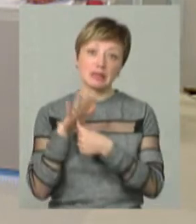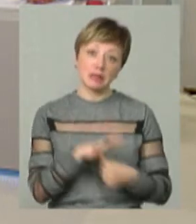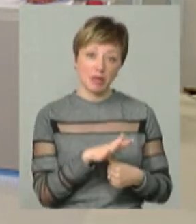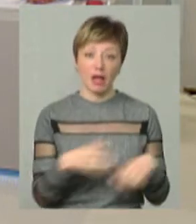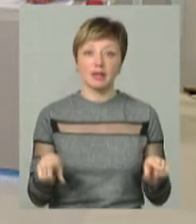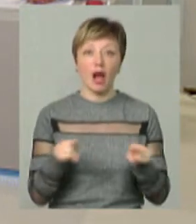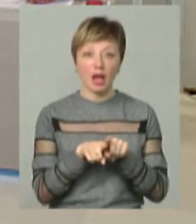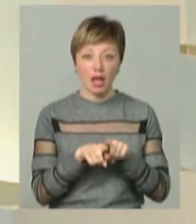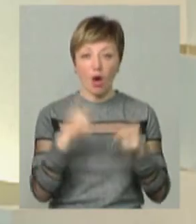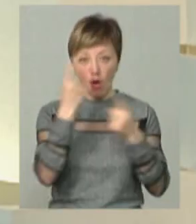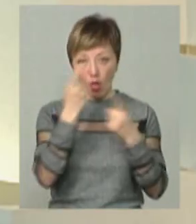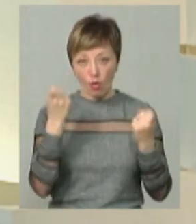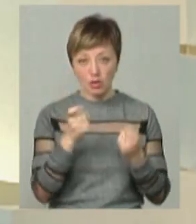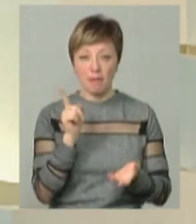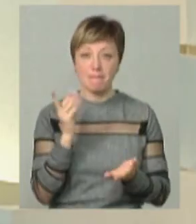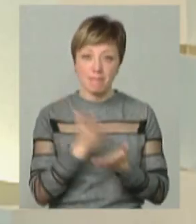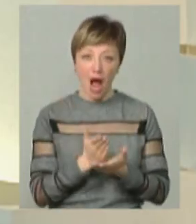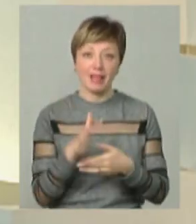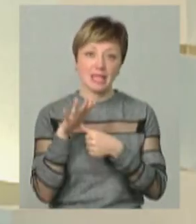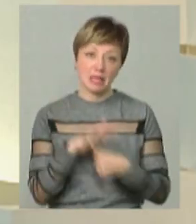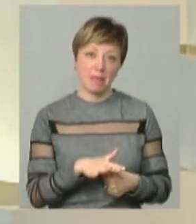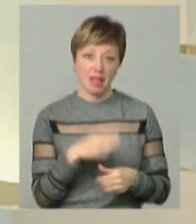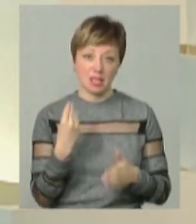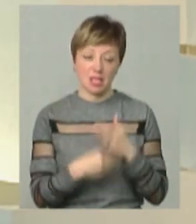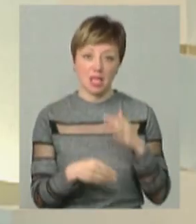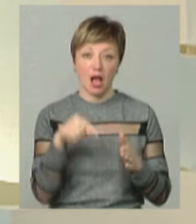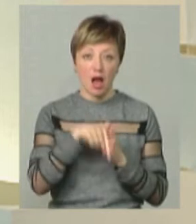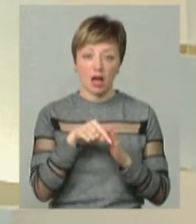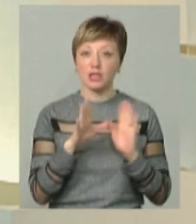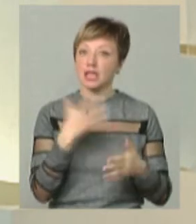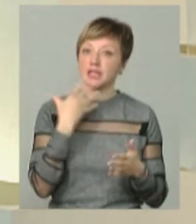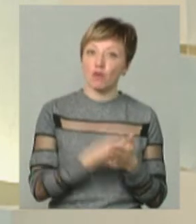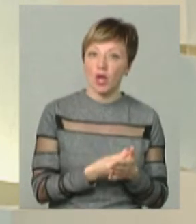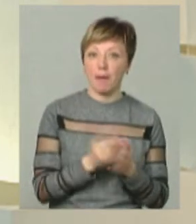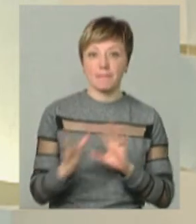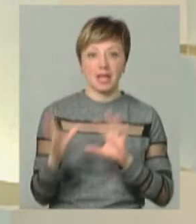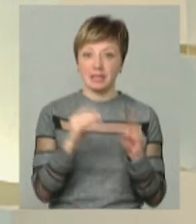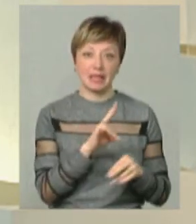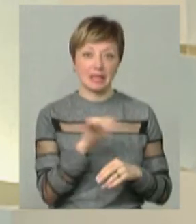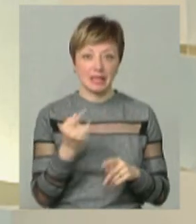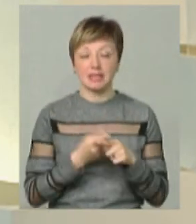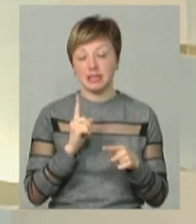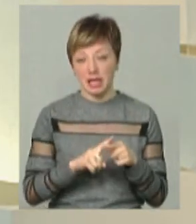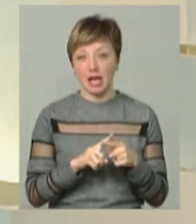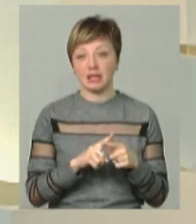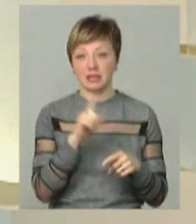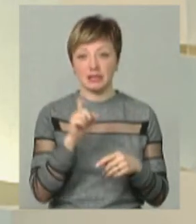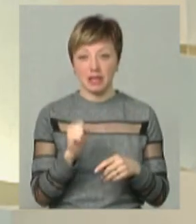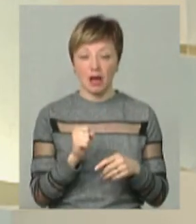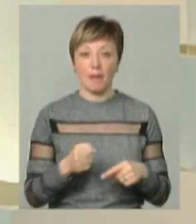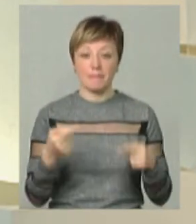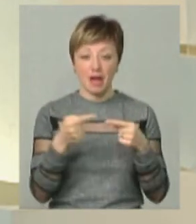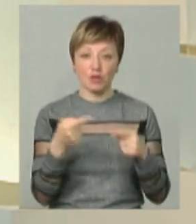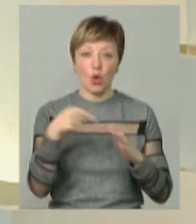Тобто такі оголошення мають дискримінаційний характер, коли що тільки для своїх, що переселенців, ні, тобто це за